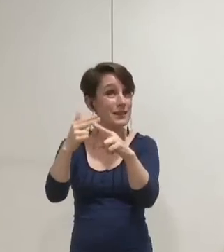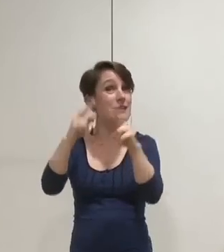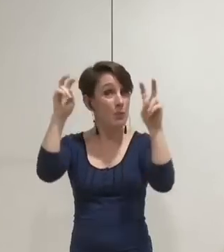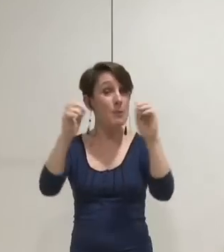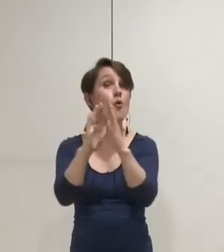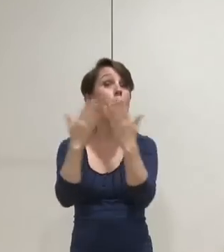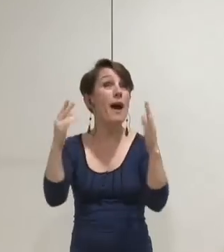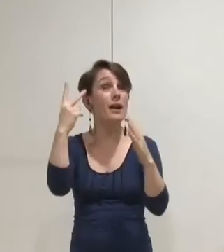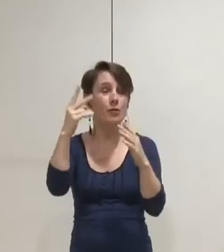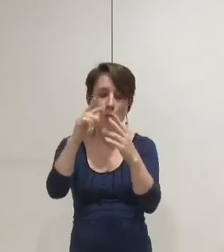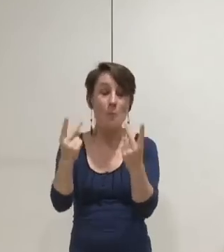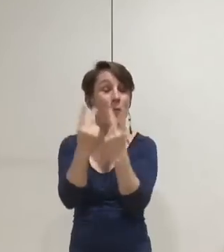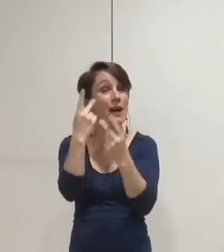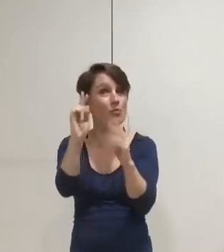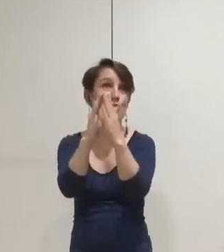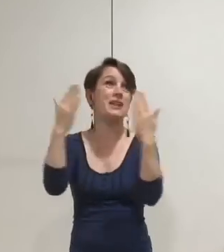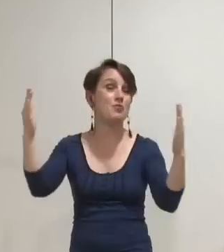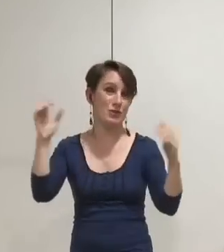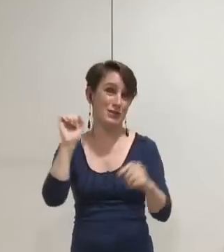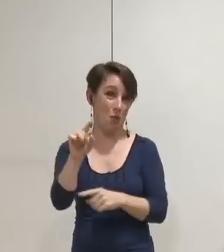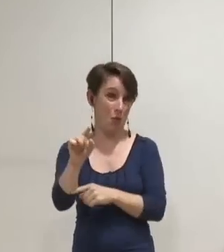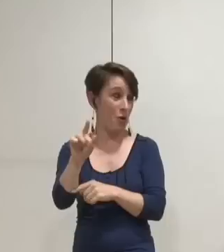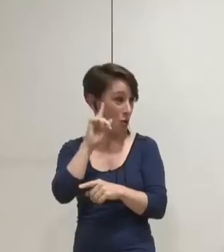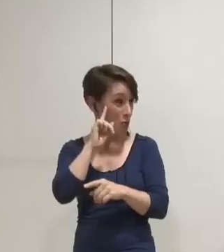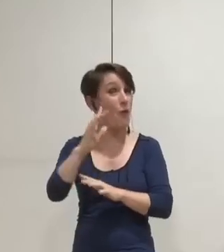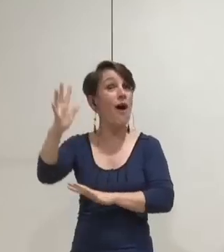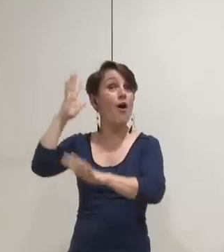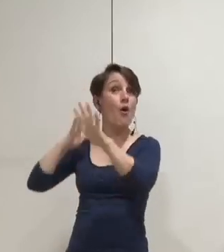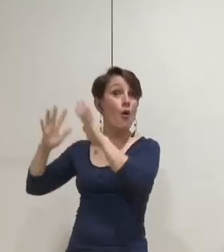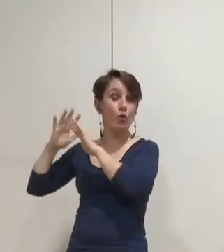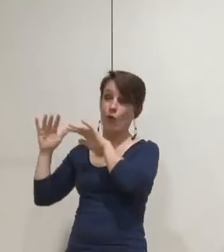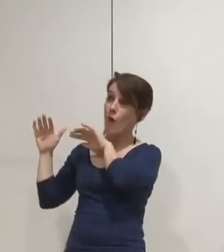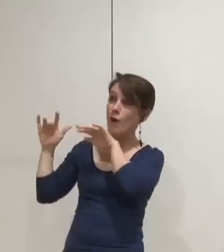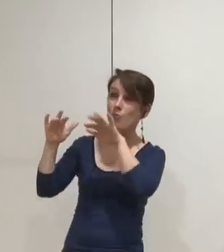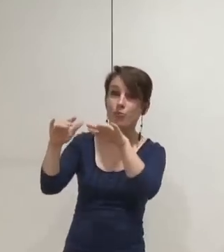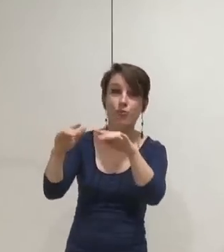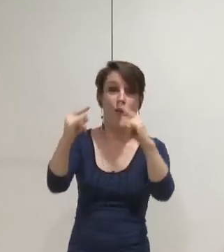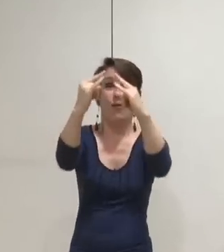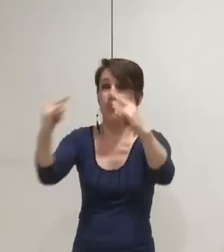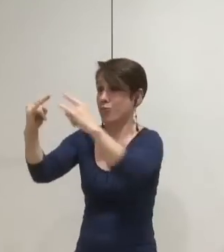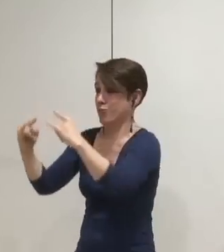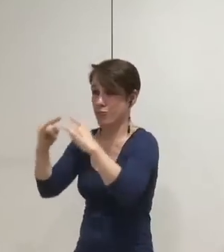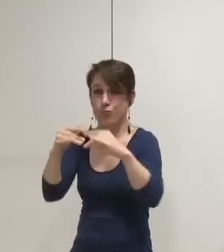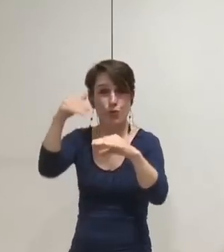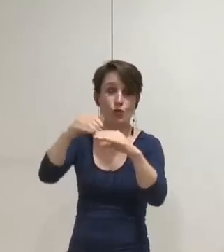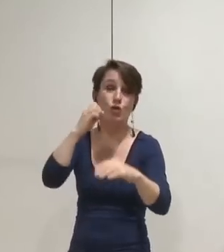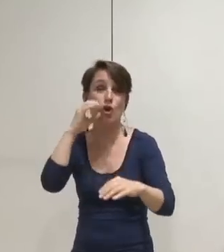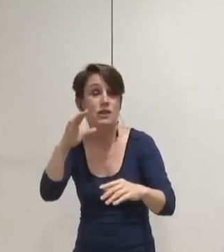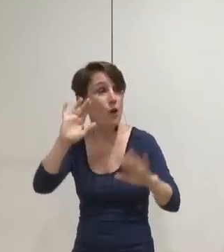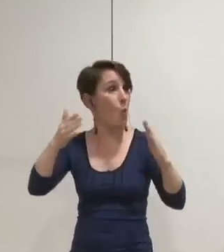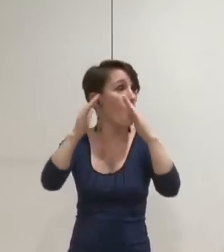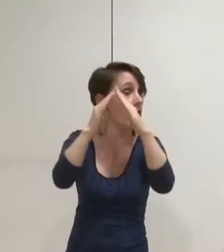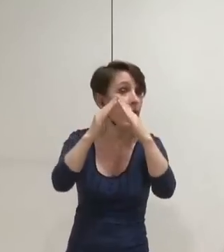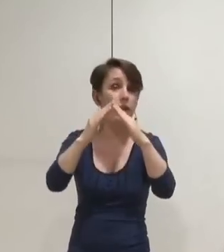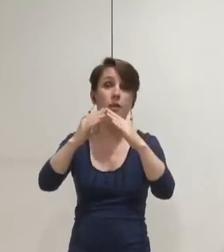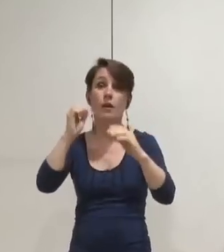l'exposition initialement parce que c'était là que se sont tenus dans des baraquements les premiers salons de la de la montagne les salons